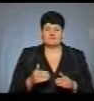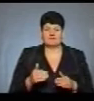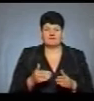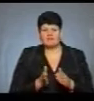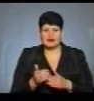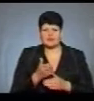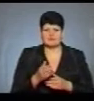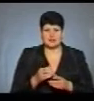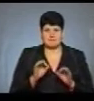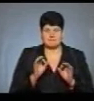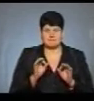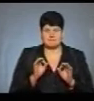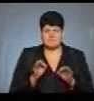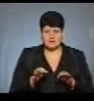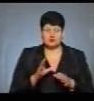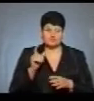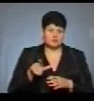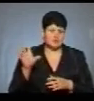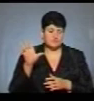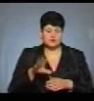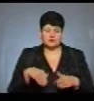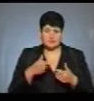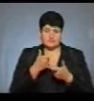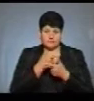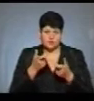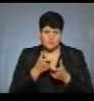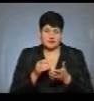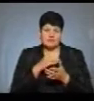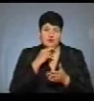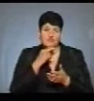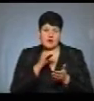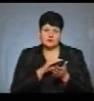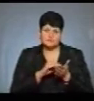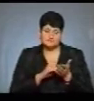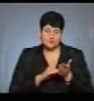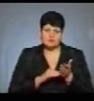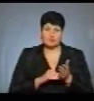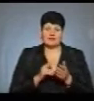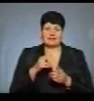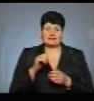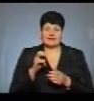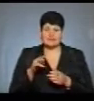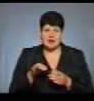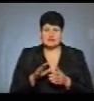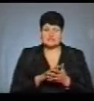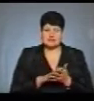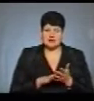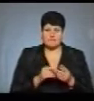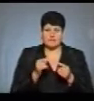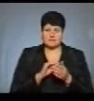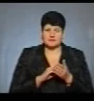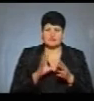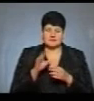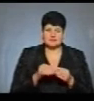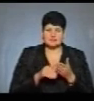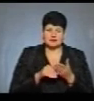правди. Тобто, якщо людина подала всю свою інформацію, а треба уважно ставитись до заповнення декларації і заяви, вказувати всі